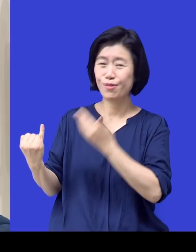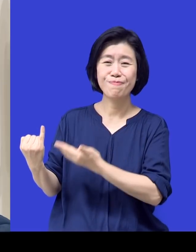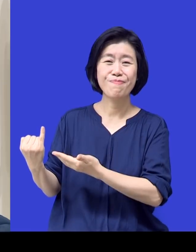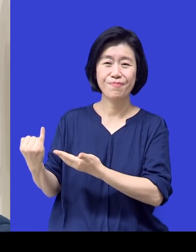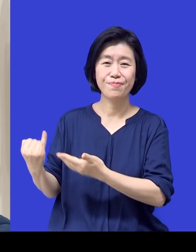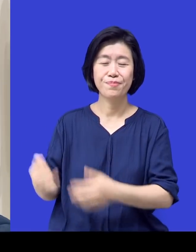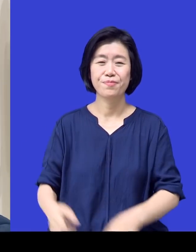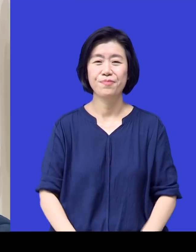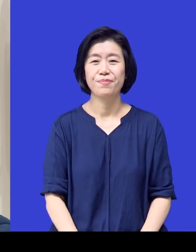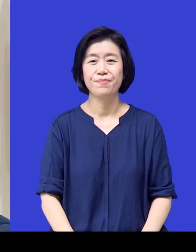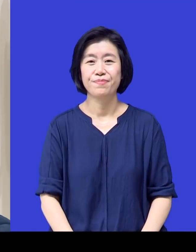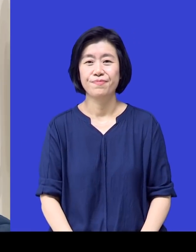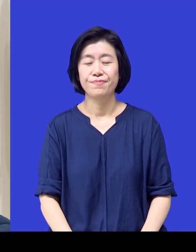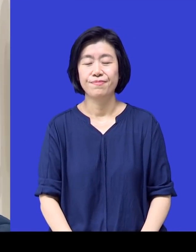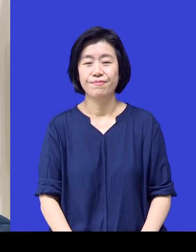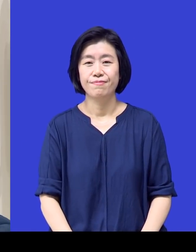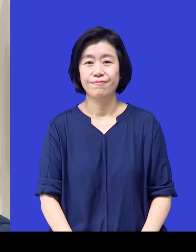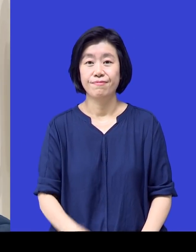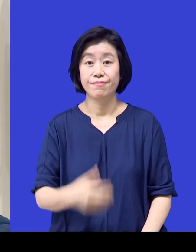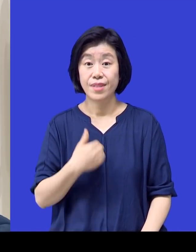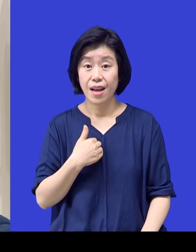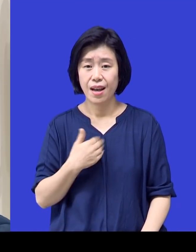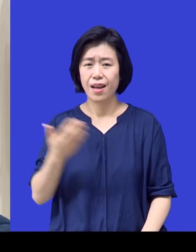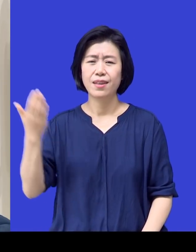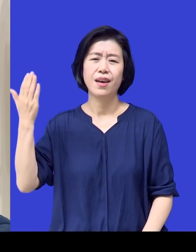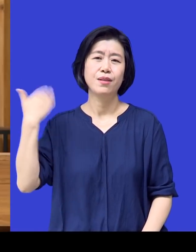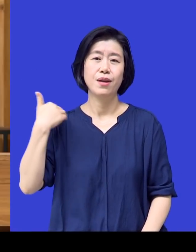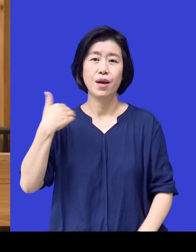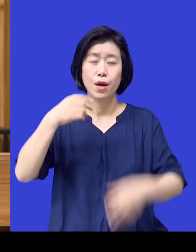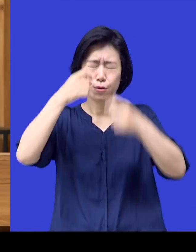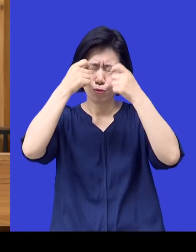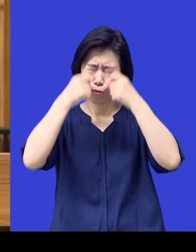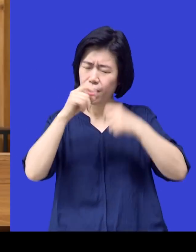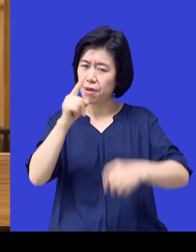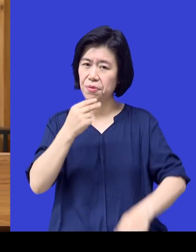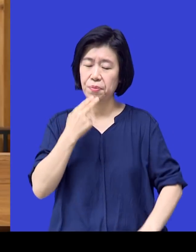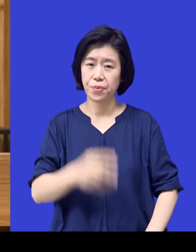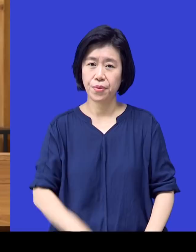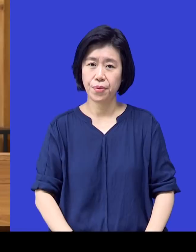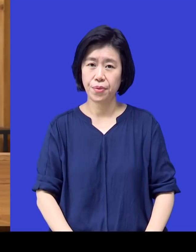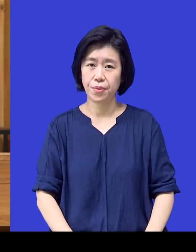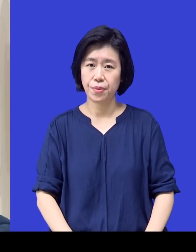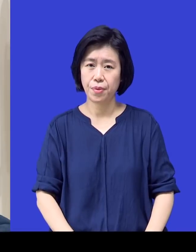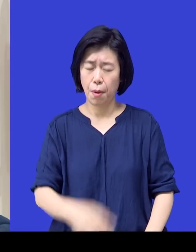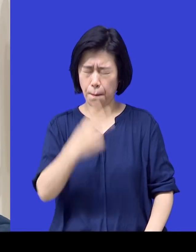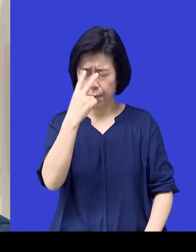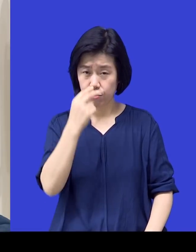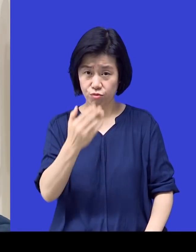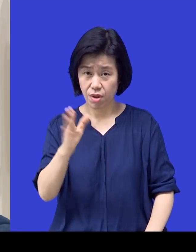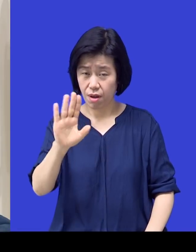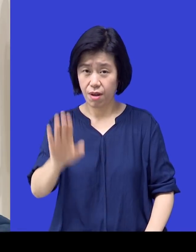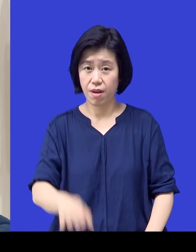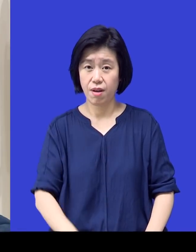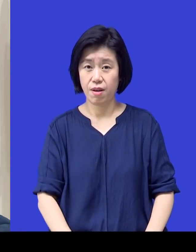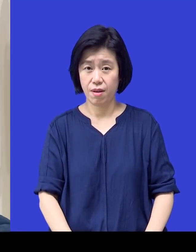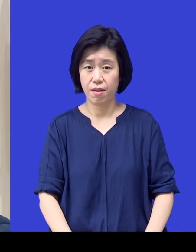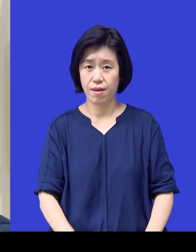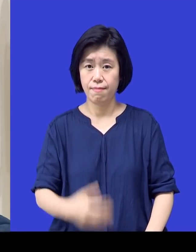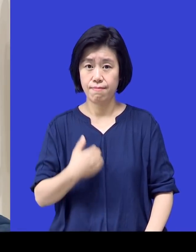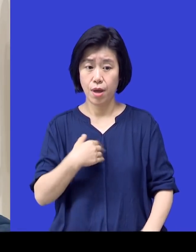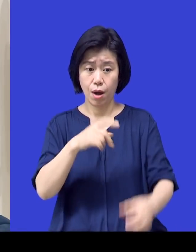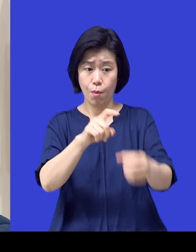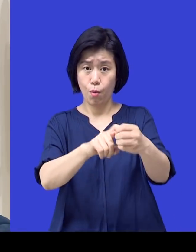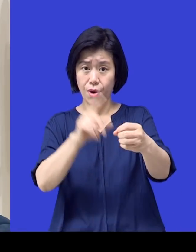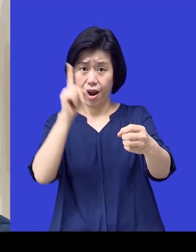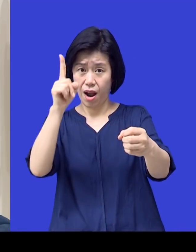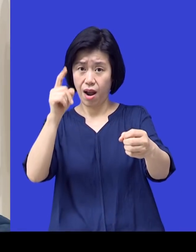예. 제가요 눈물이 없는 사람이었어요. 굉장히 그래요? 매섭고 예. 굉장히 목적